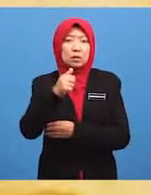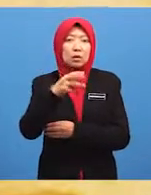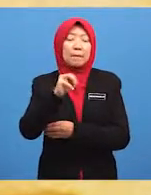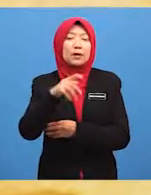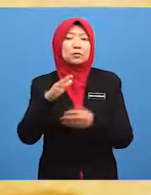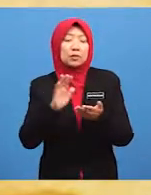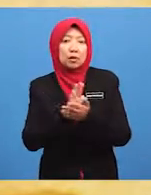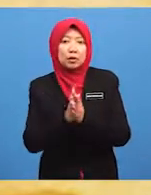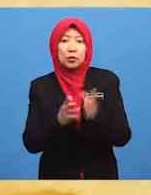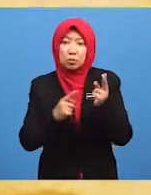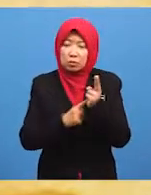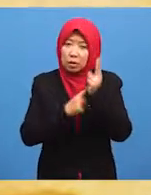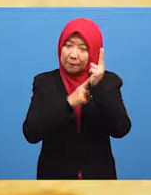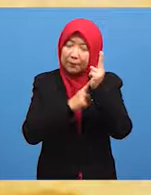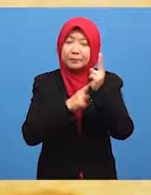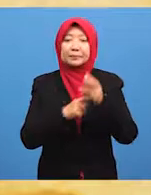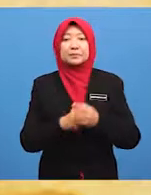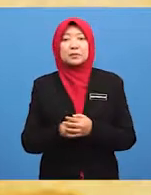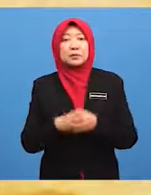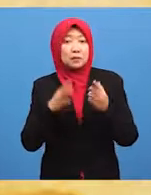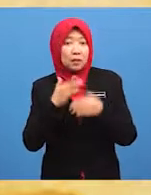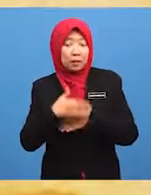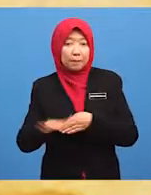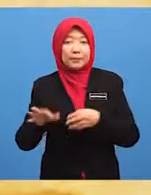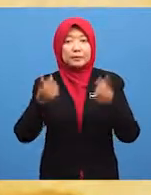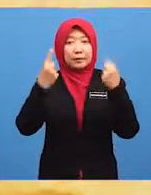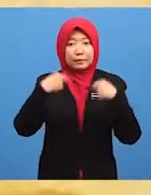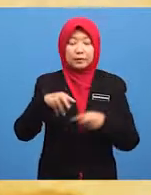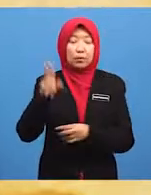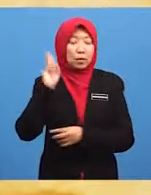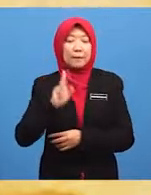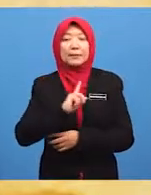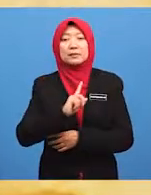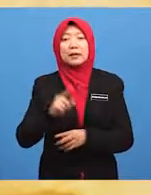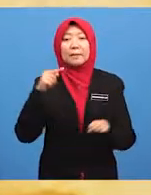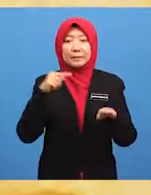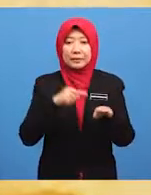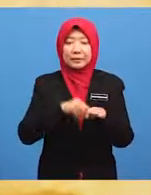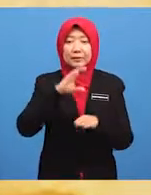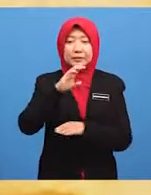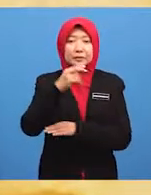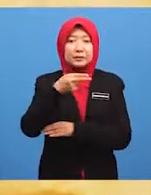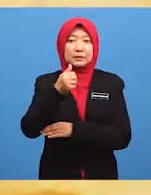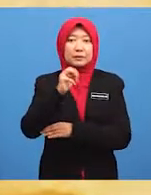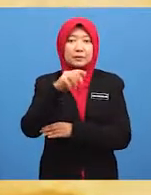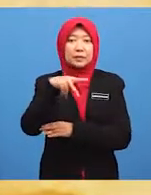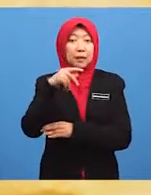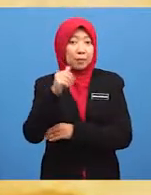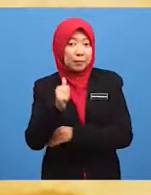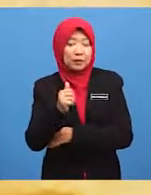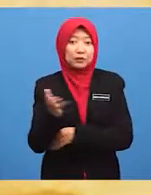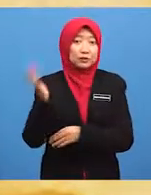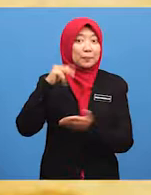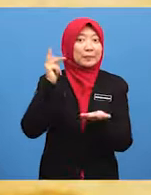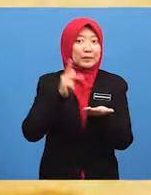sejak abad ke-8 selepas kedatangan agama Islam di Champa. Mari murid-murid kita kenali terlebih